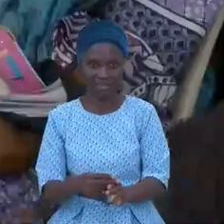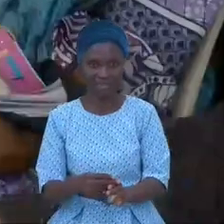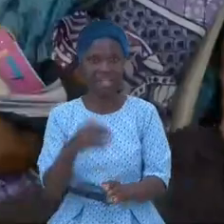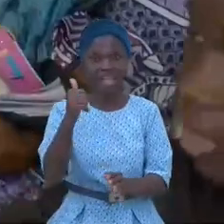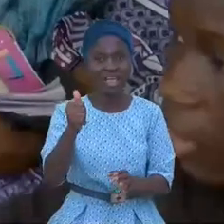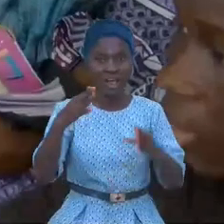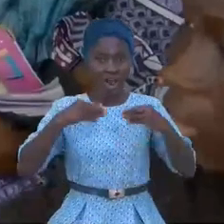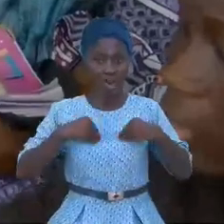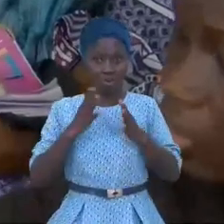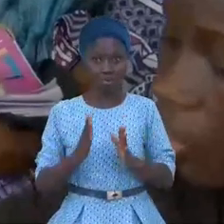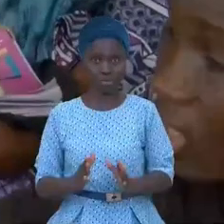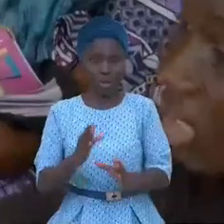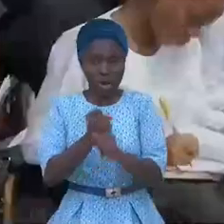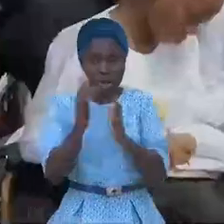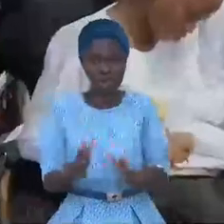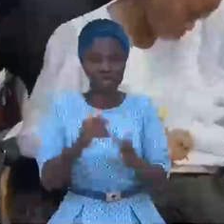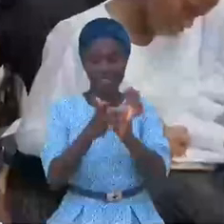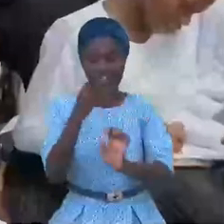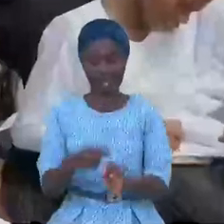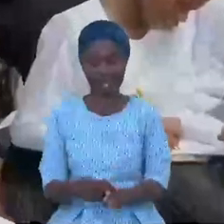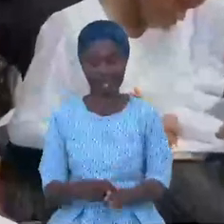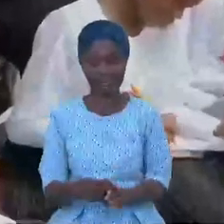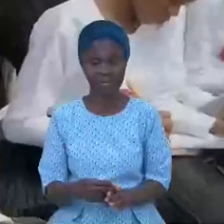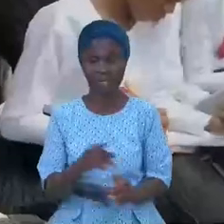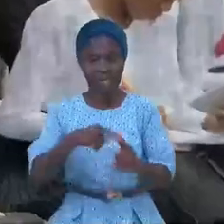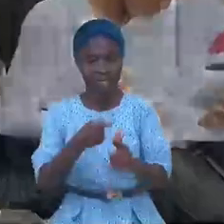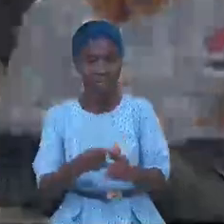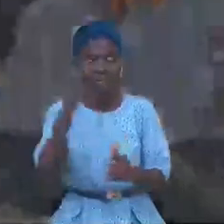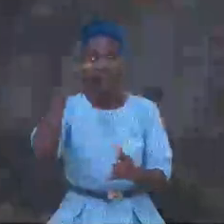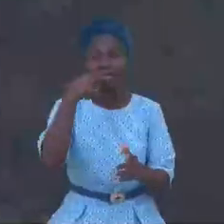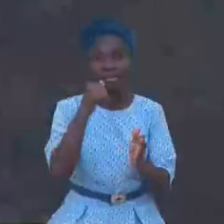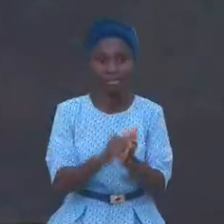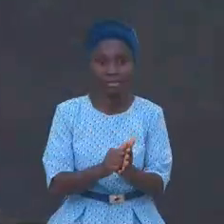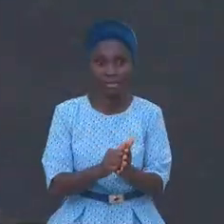possesseur au nom de Jésus. Alors il dit,